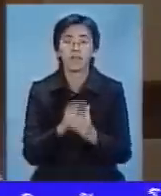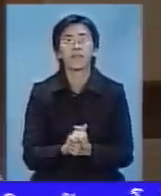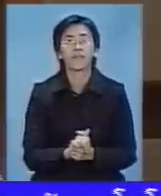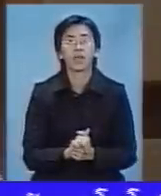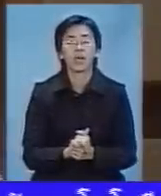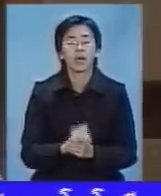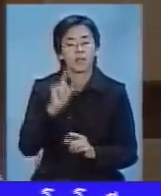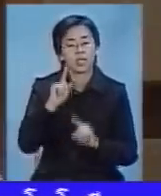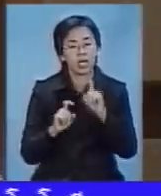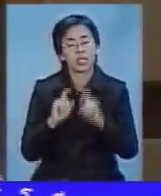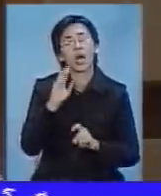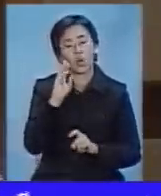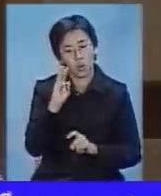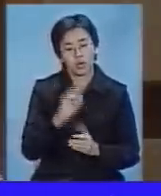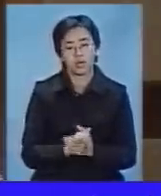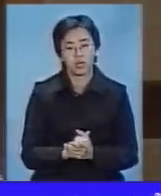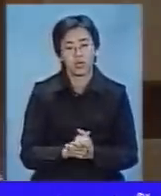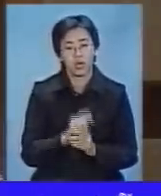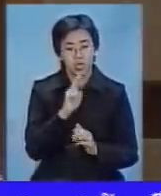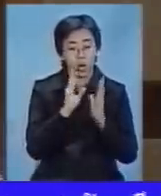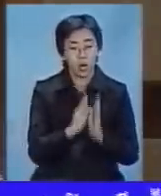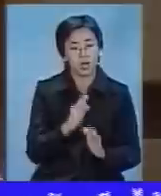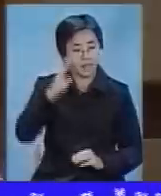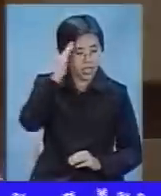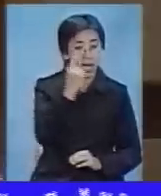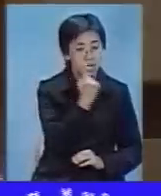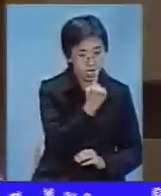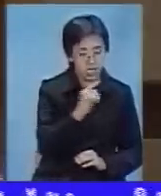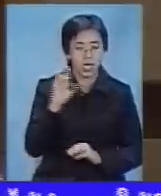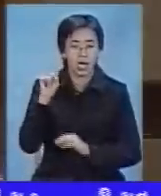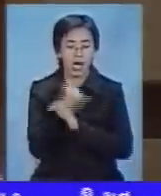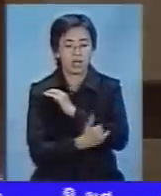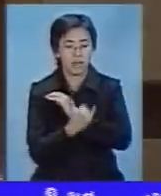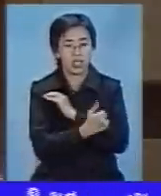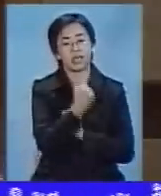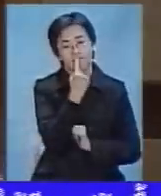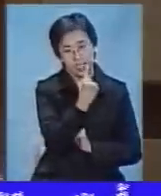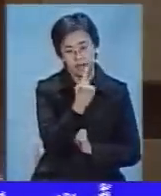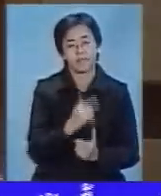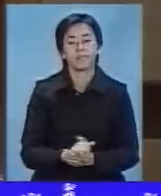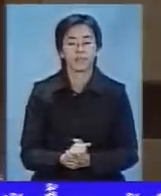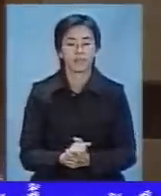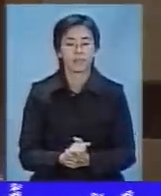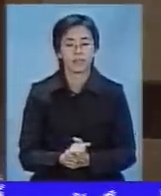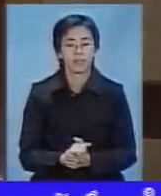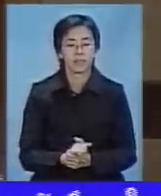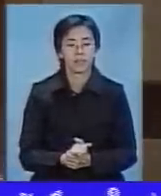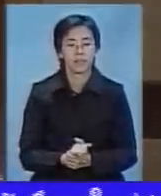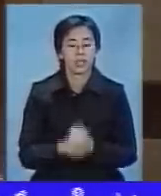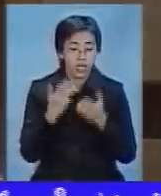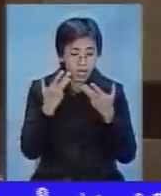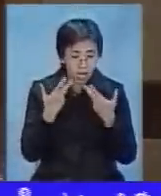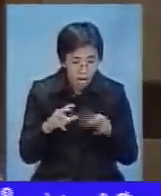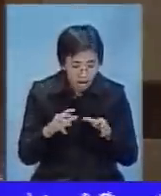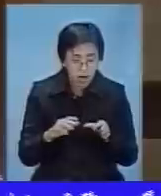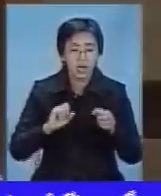ญเสีย6ราย2ในนั้นเป็นทหาร1และผู้สื่อข่าวต่างประเทศ1นะครับแล้วหลังจากนั้นนะครับจึงเกิ